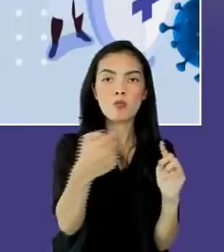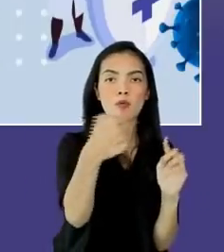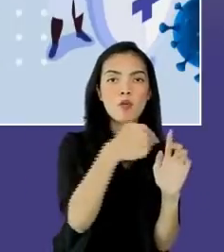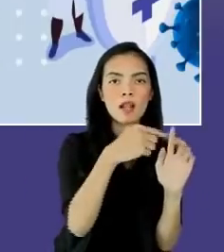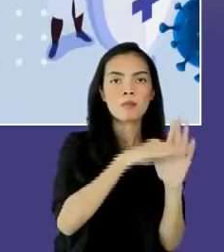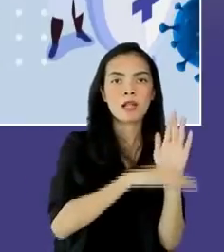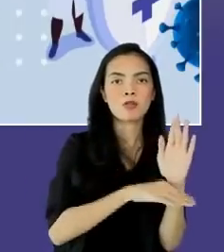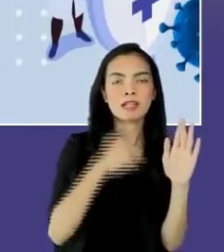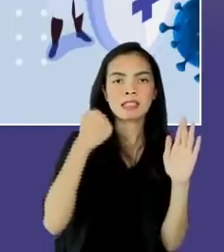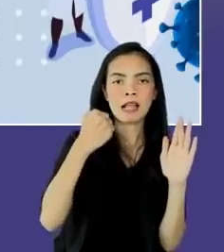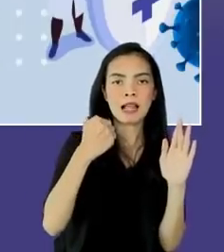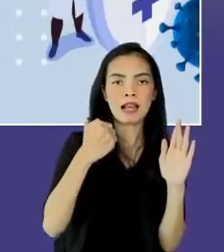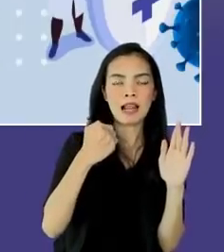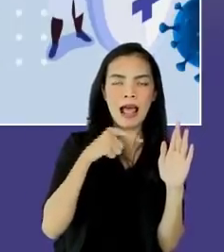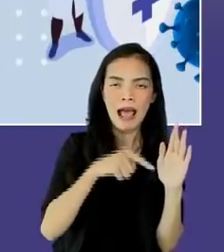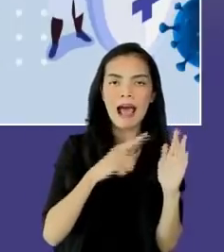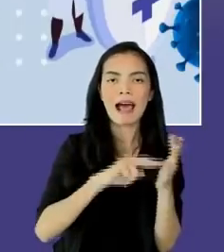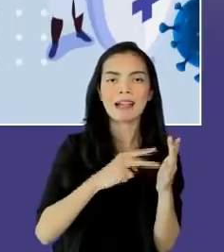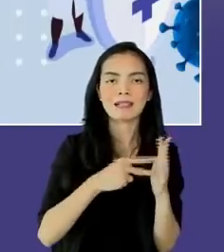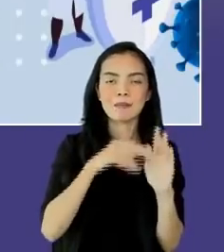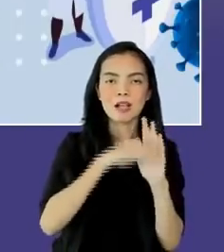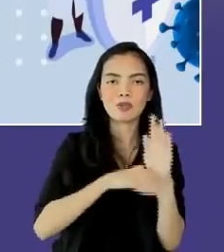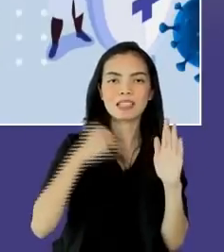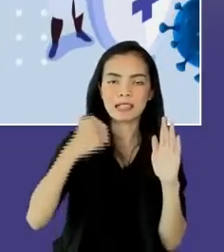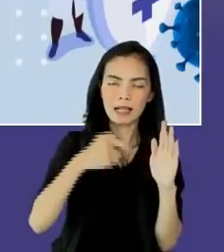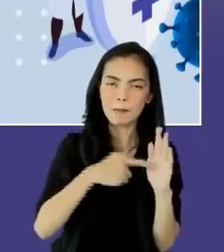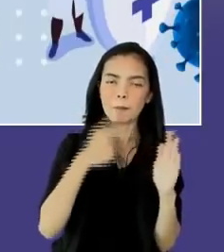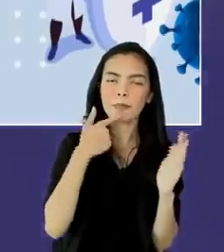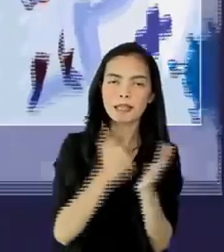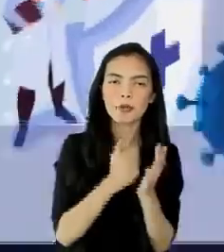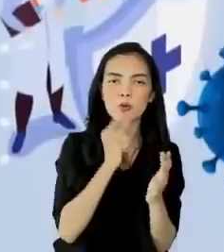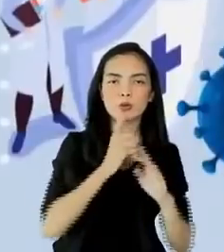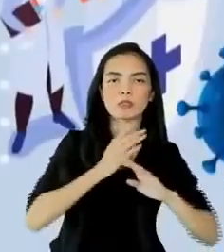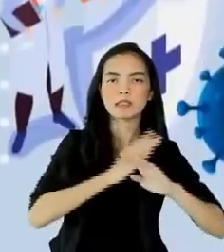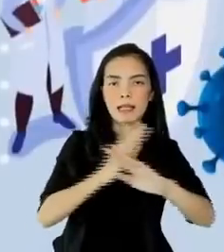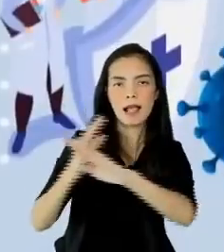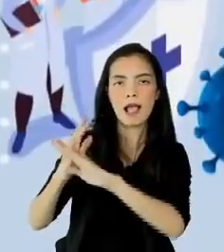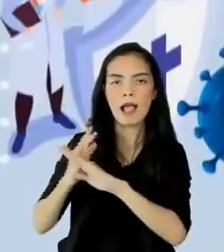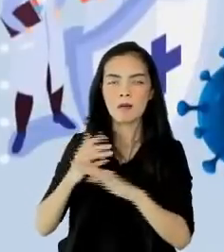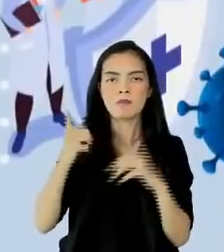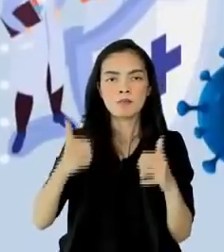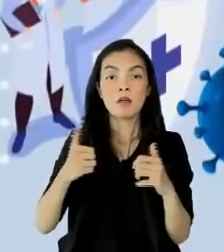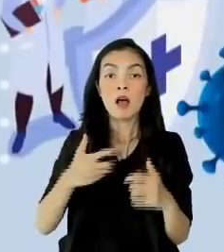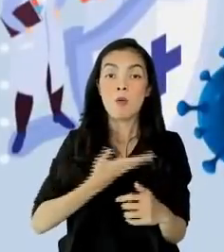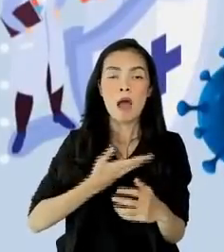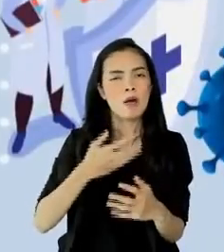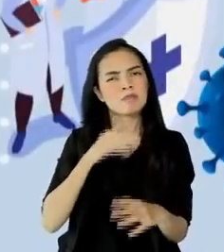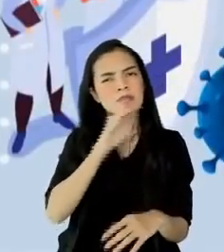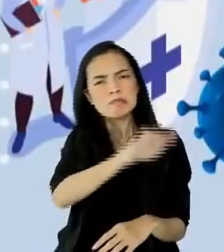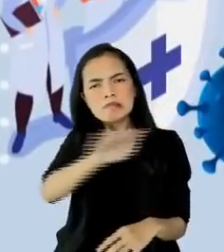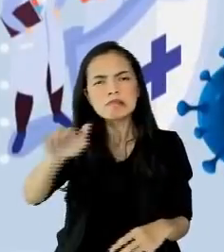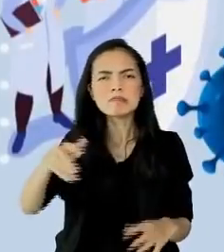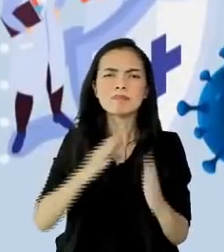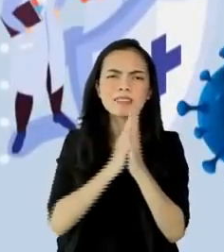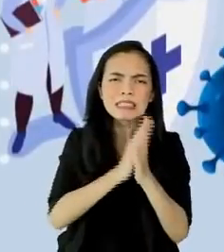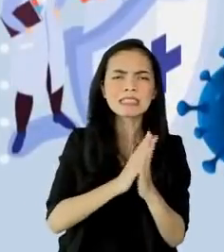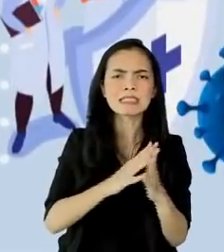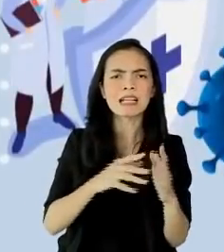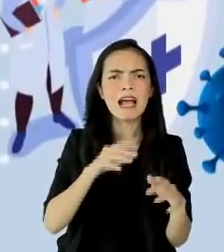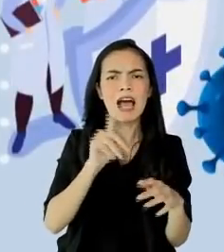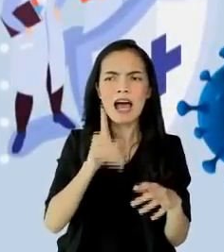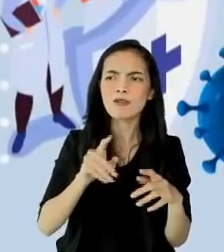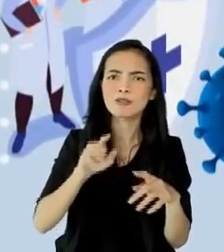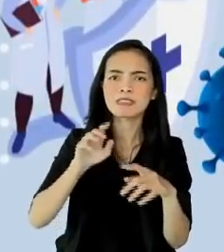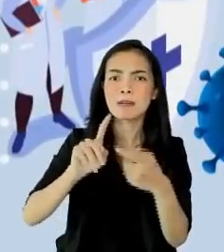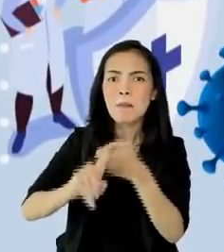kesehatan adalah kunci pencegahan yang paling baik. Dan saya ingin mengingatkan agar kita semua, kita perlu saling mengingatkan, nggak bisa